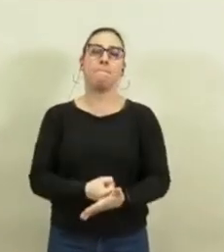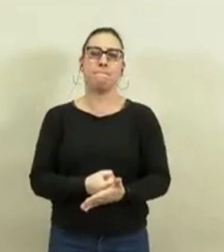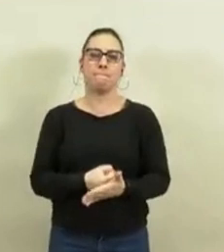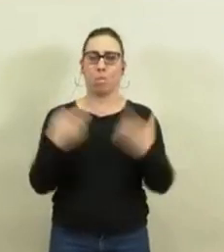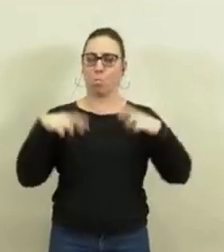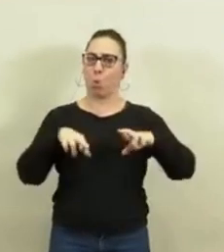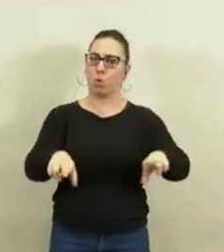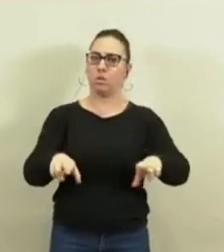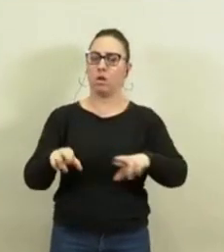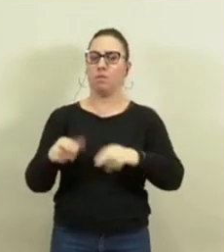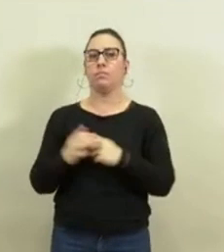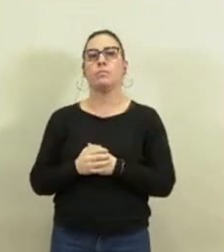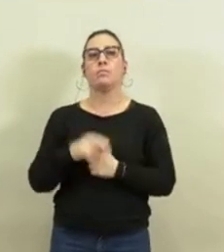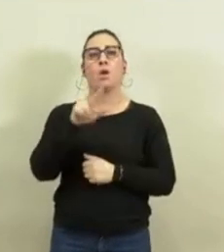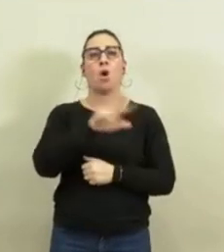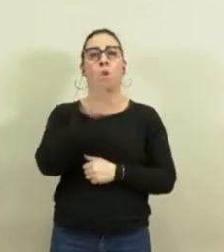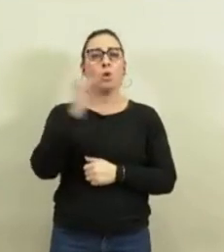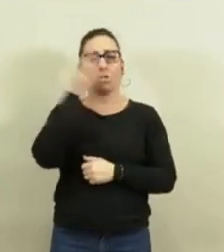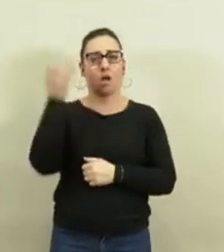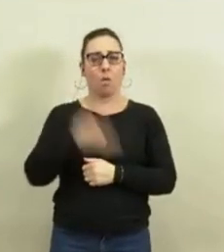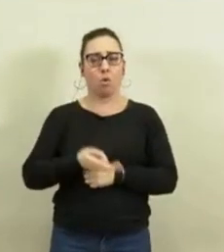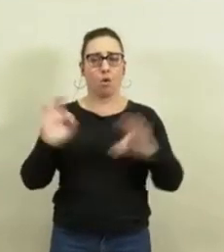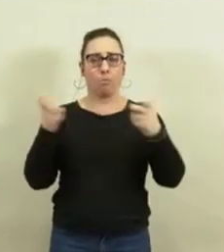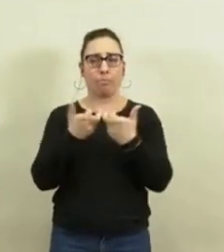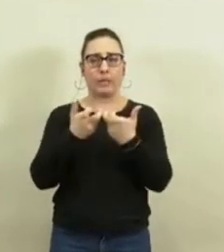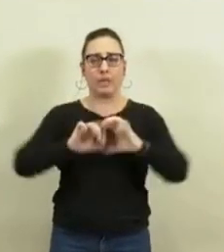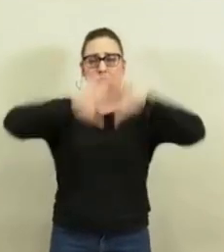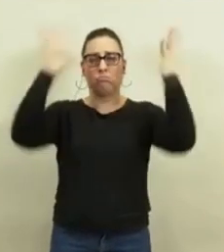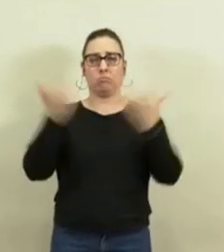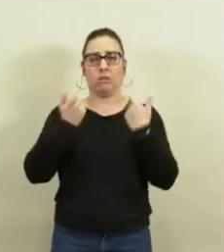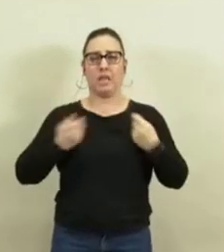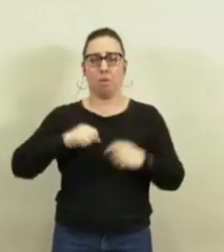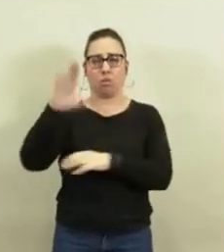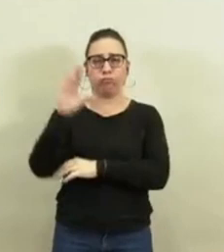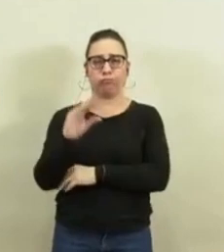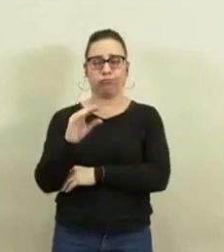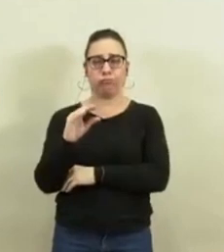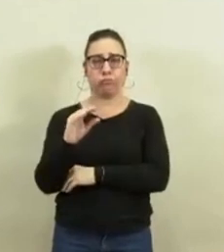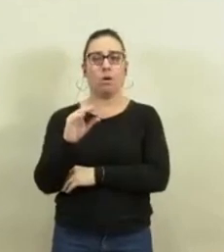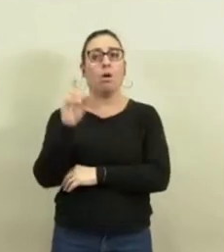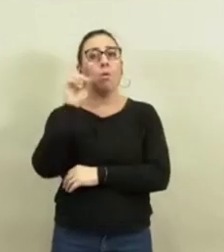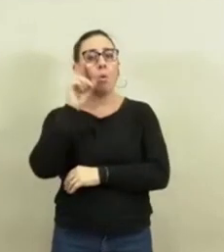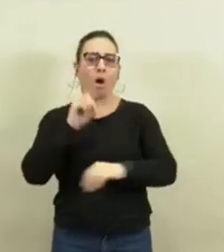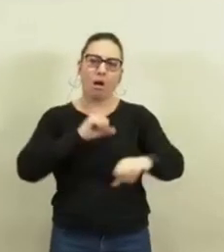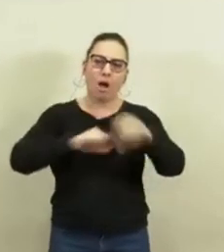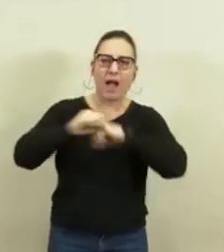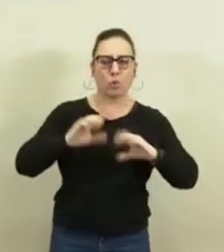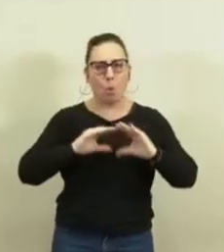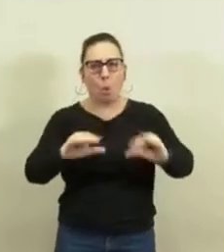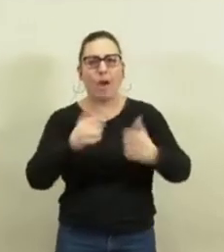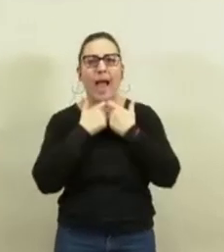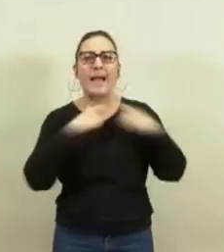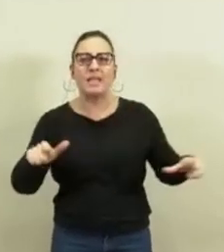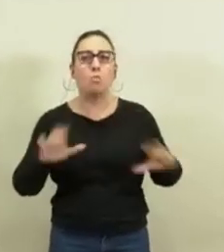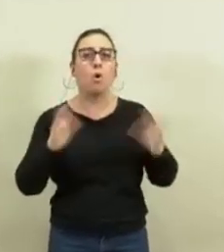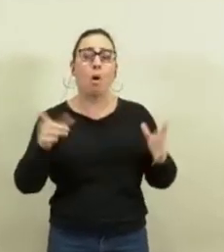a sous-évalué de 35% les coûts nécessaires pour entretenir la voirie. Quand il s'agit d'agir concrètement pour l'accessibilité,